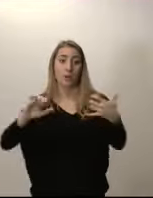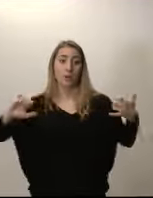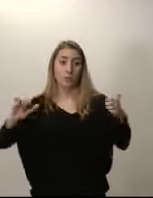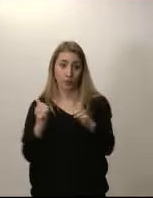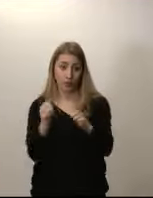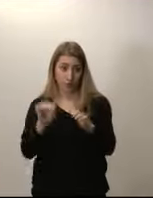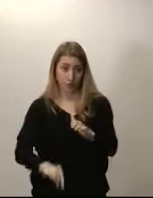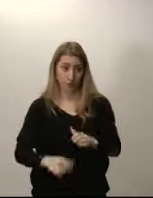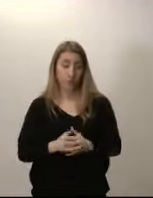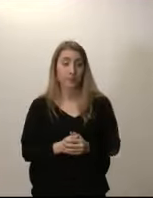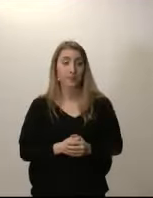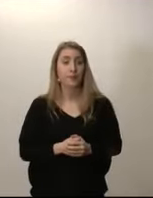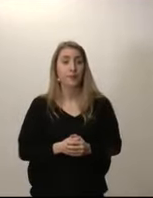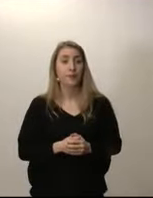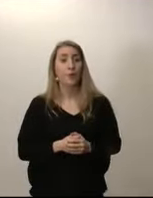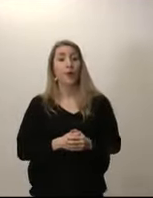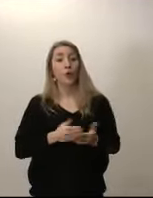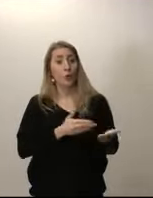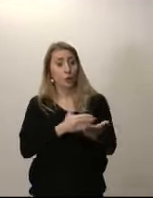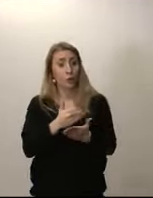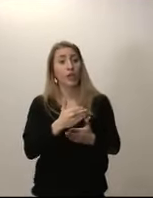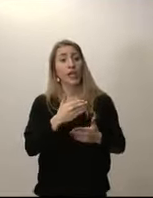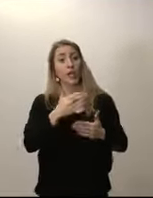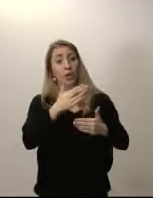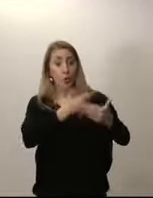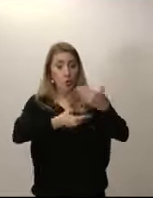va y revenir, notamment sont maintenus et développés